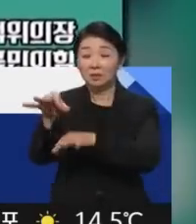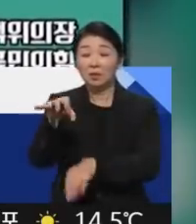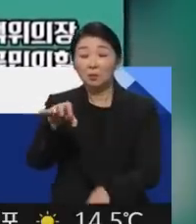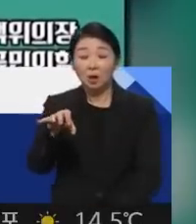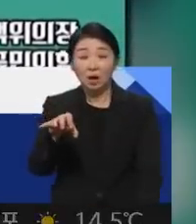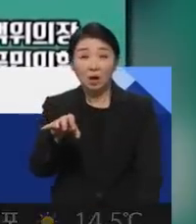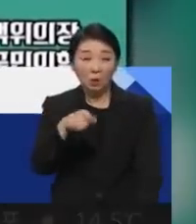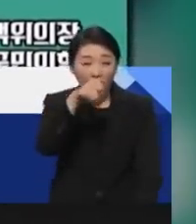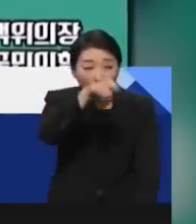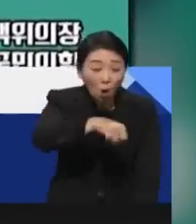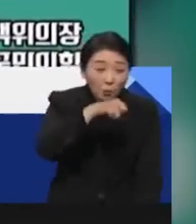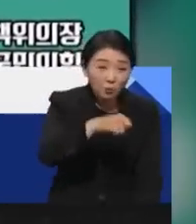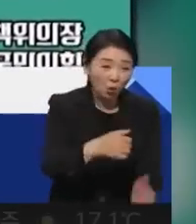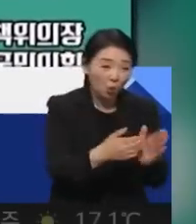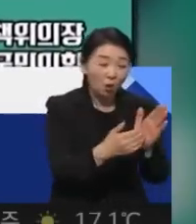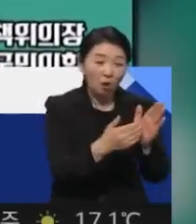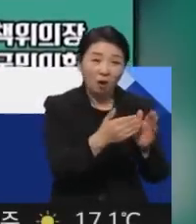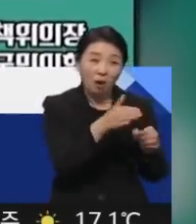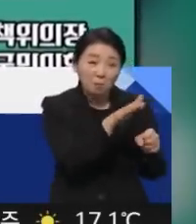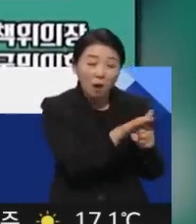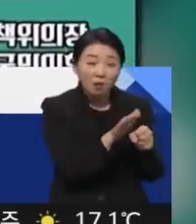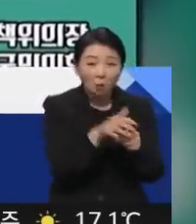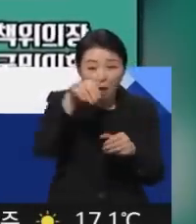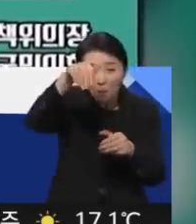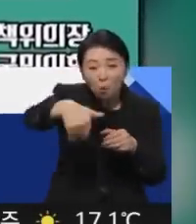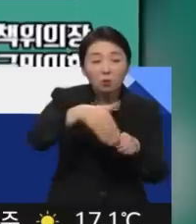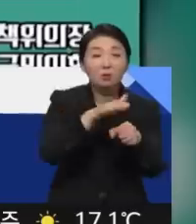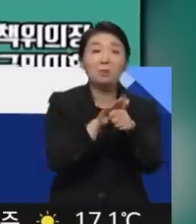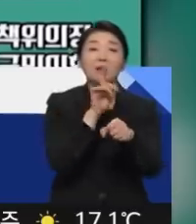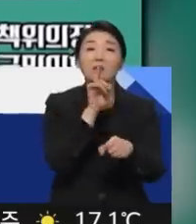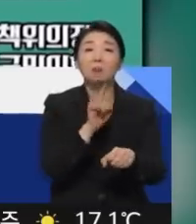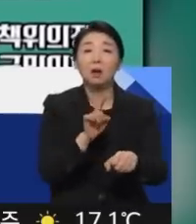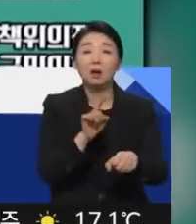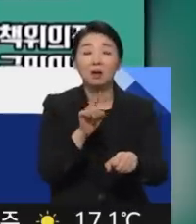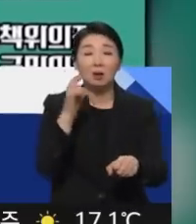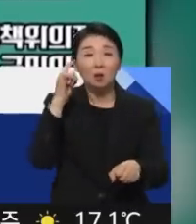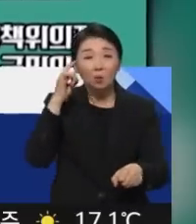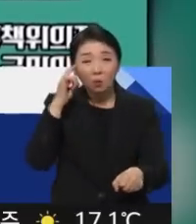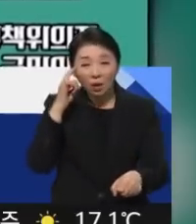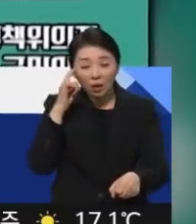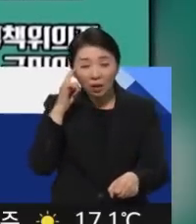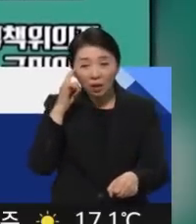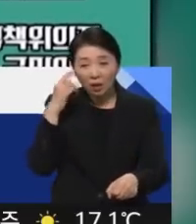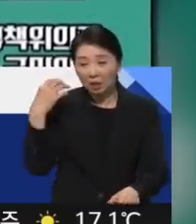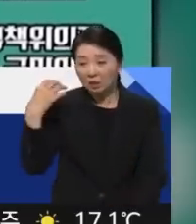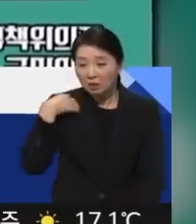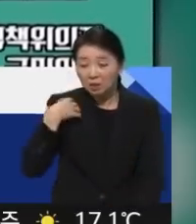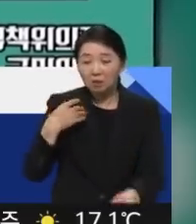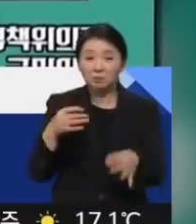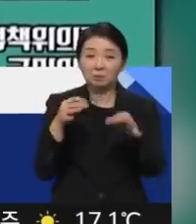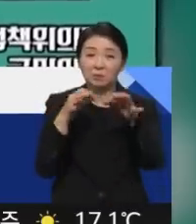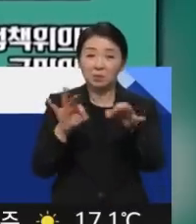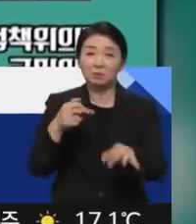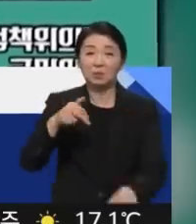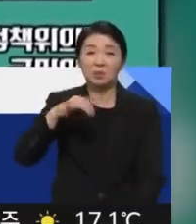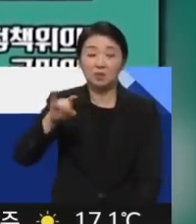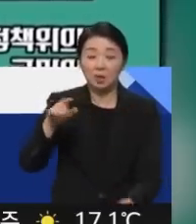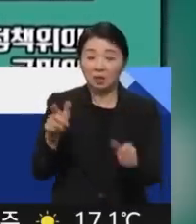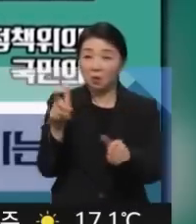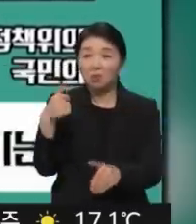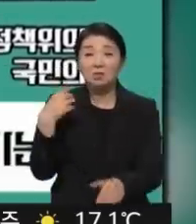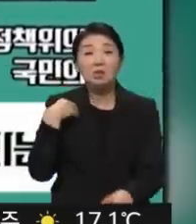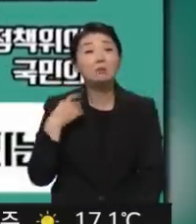포크레인으로 막았다 이런 우스갯소리까지 나오는데 여권 책임 부분, 김진태 강원지사의 책임 부분에 관해서는 어떻게